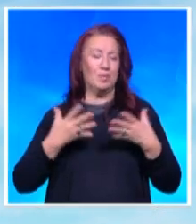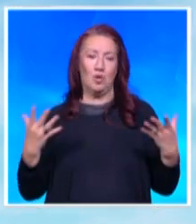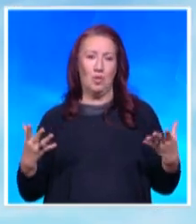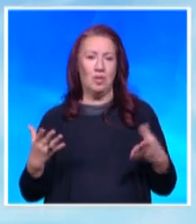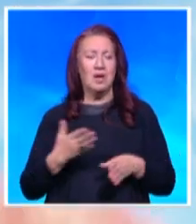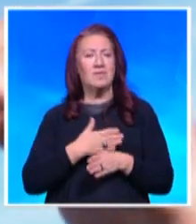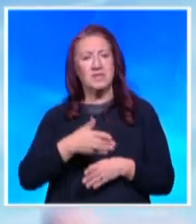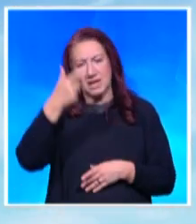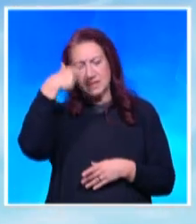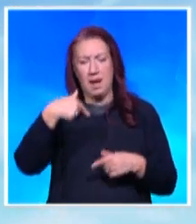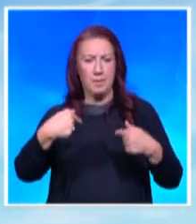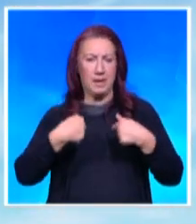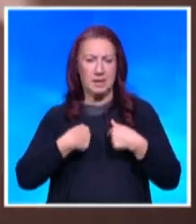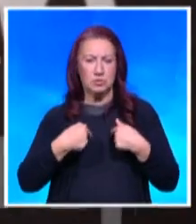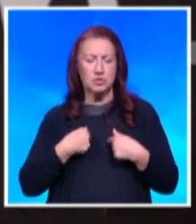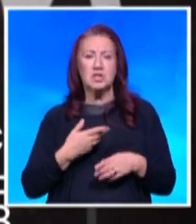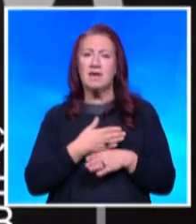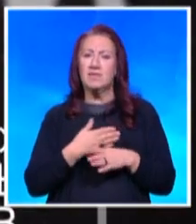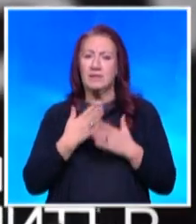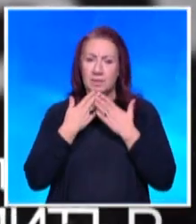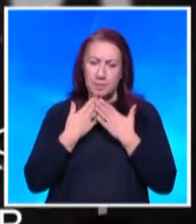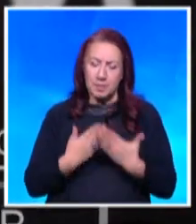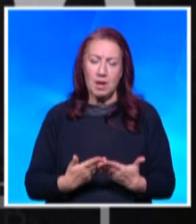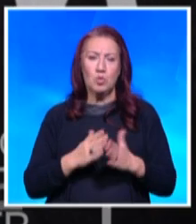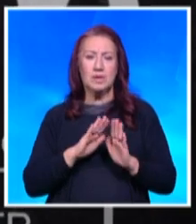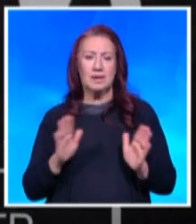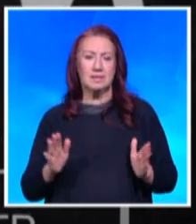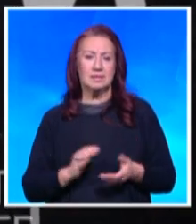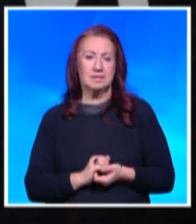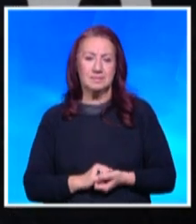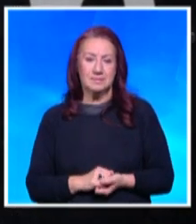съм самокритичен и винаги съм благодарен.